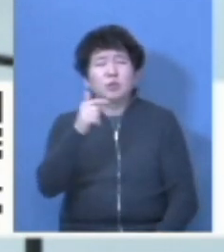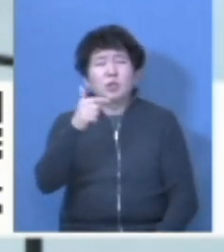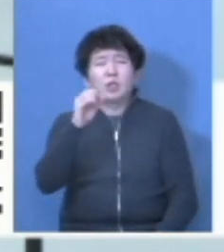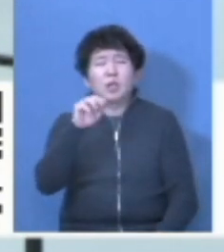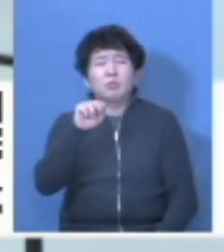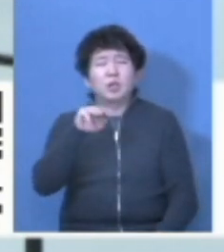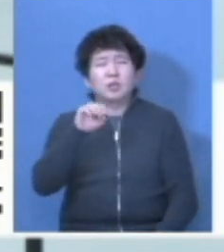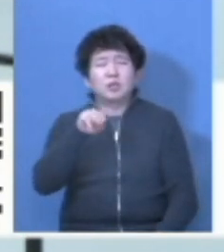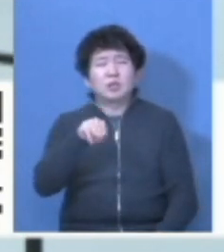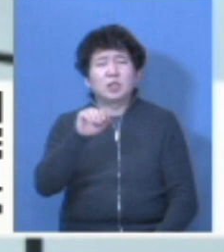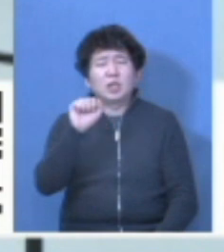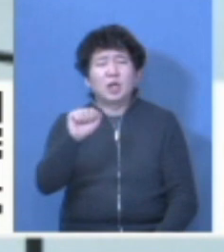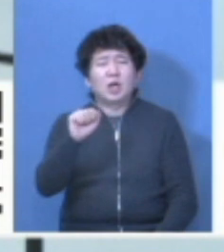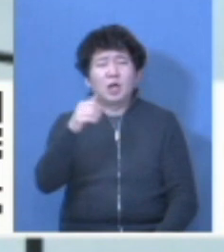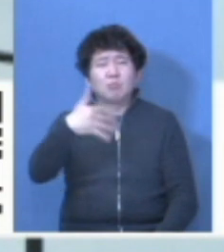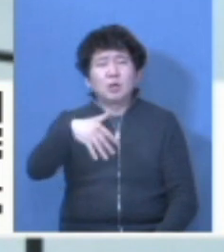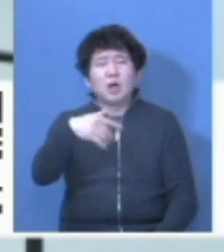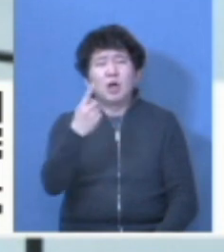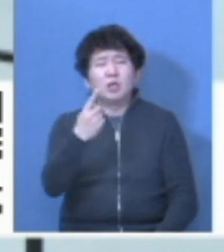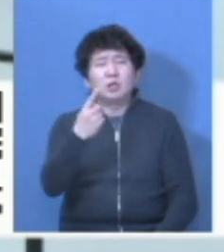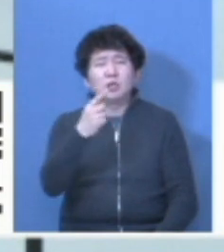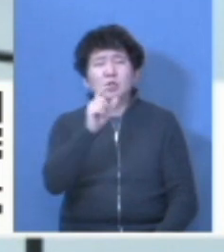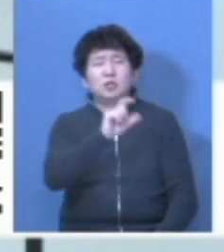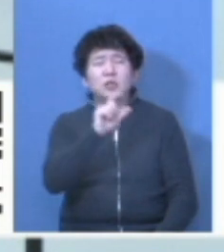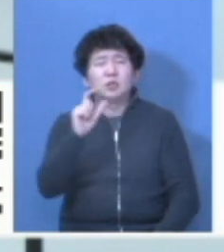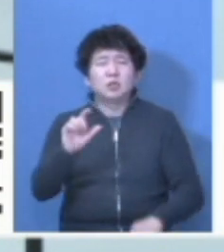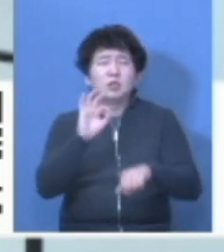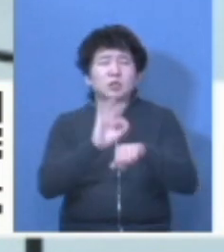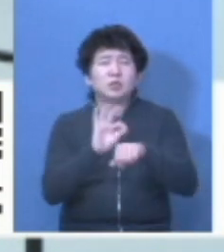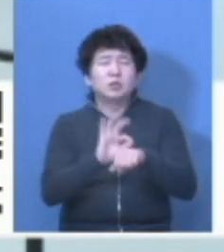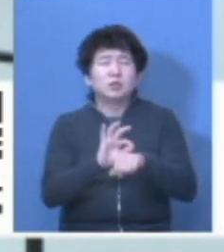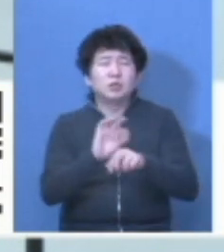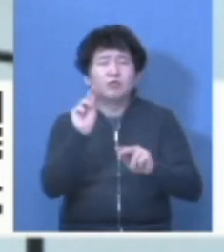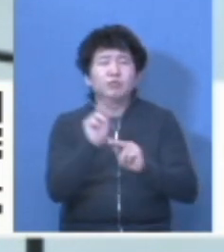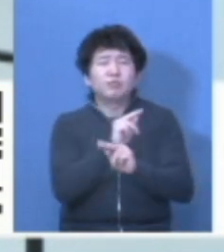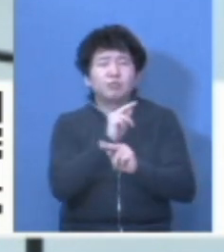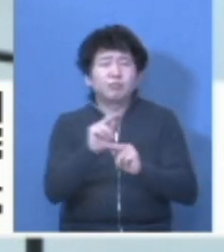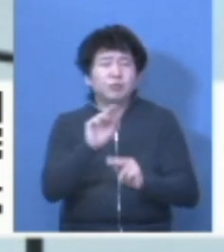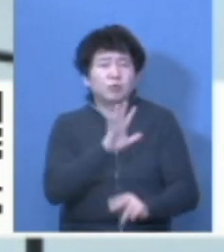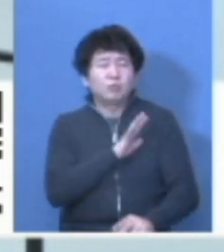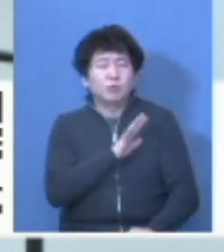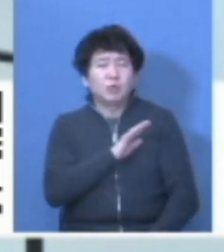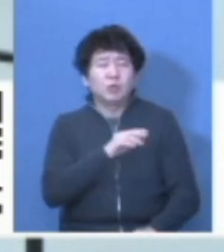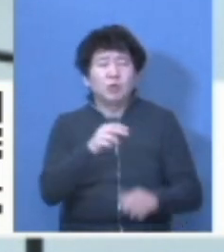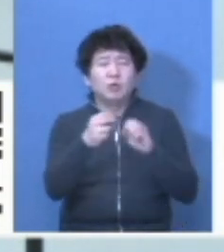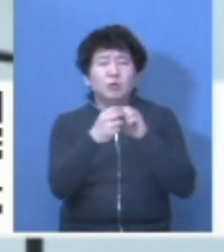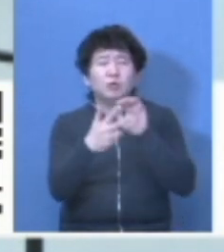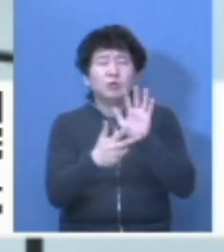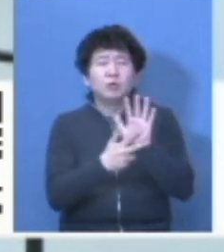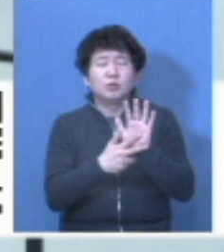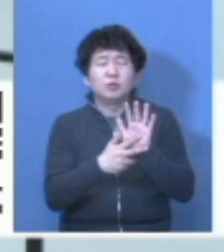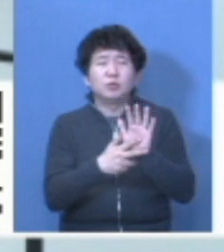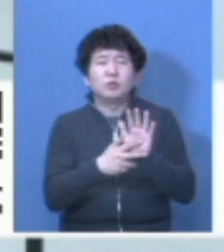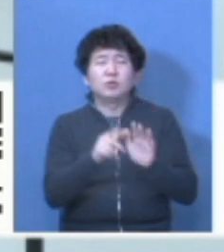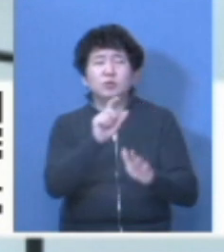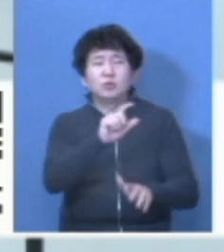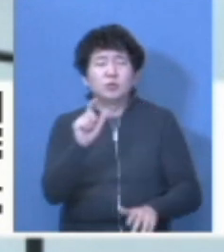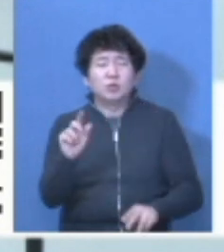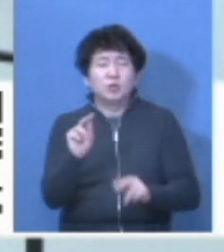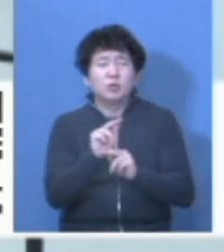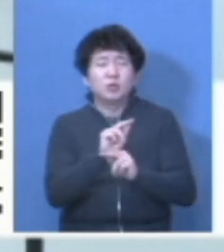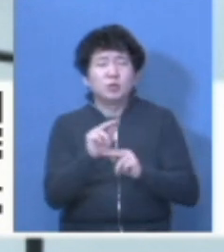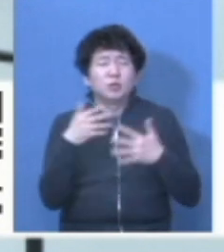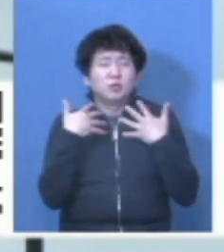51 науқас емделіп шыққан. 2024 жылдан бастап 18 науқас ем алды. Аурудың